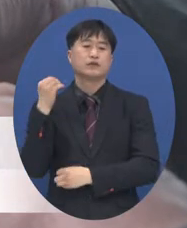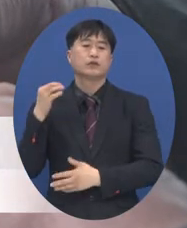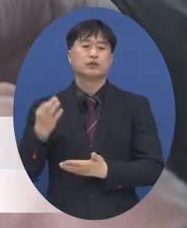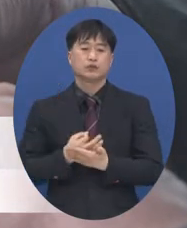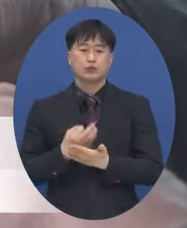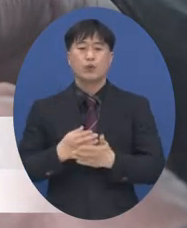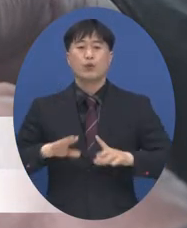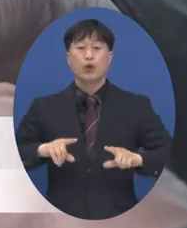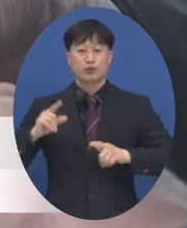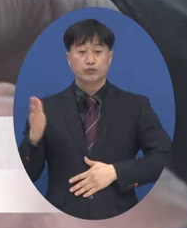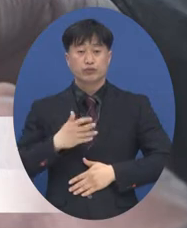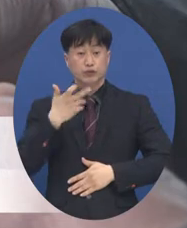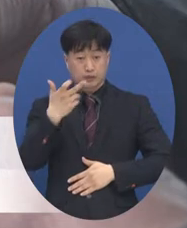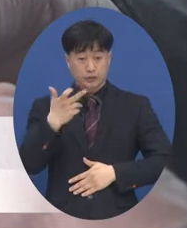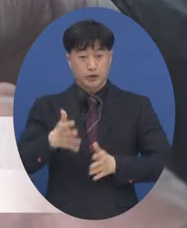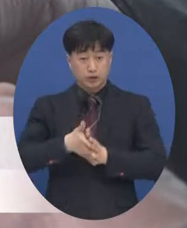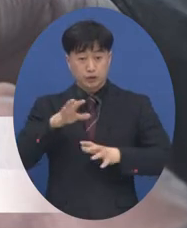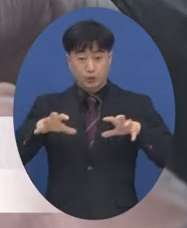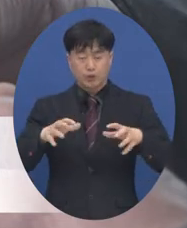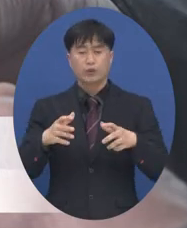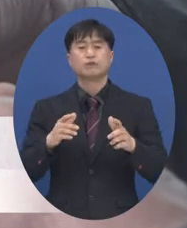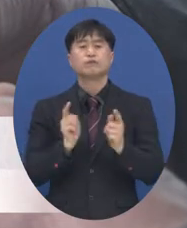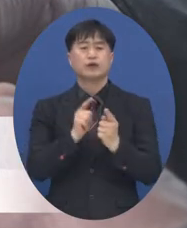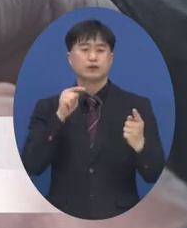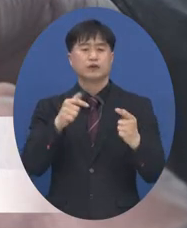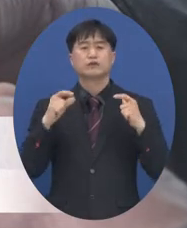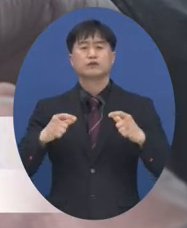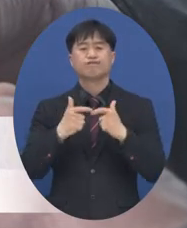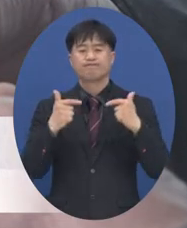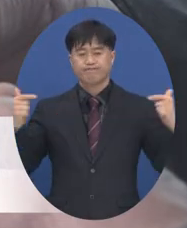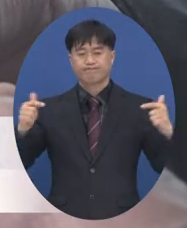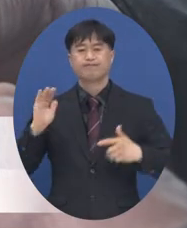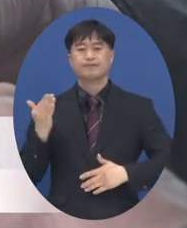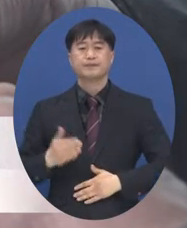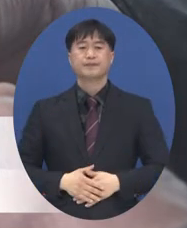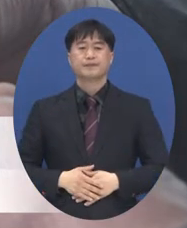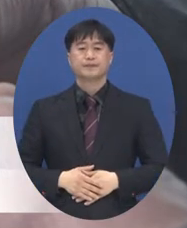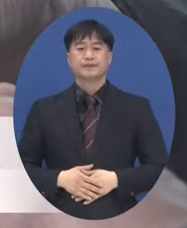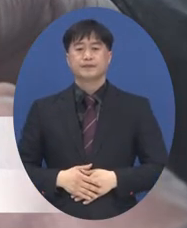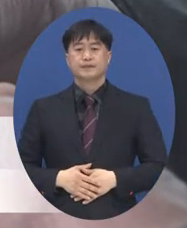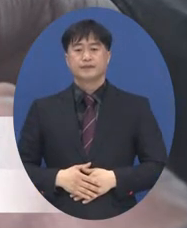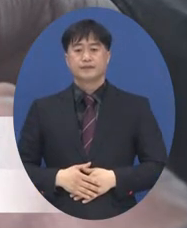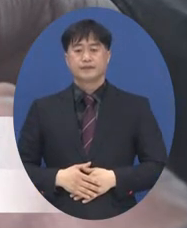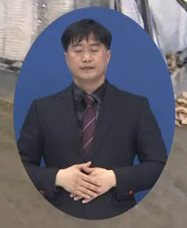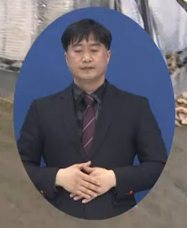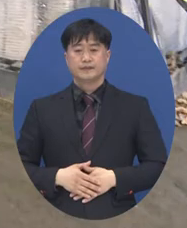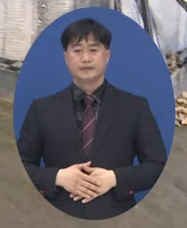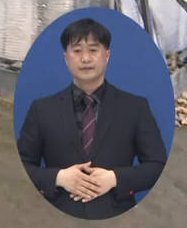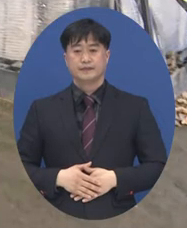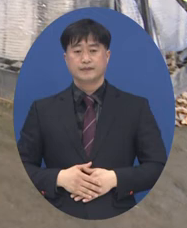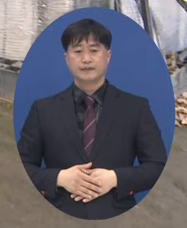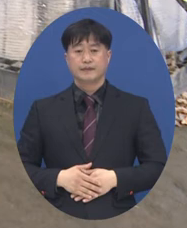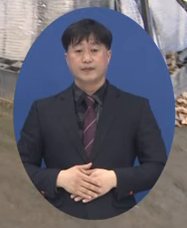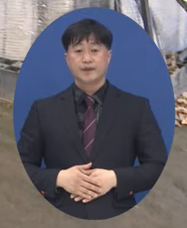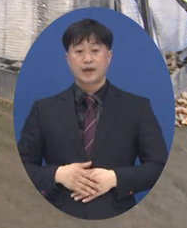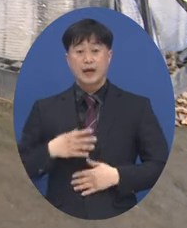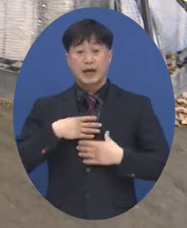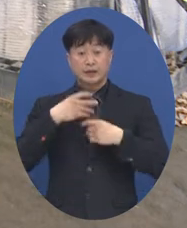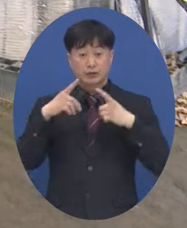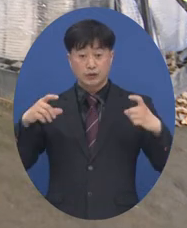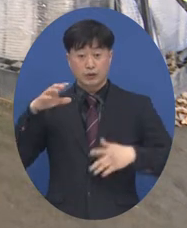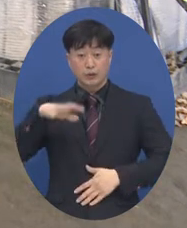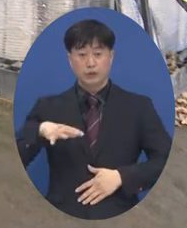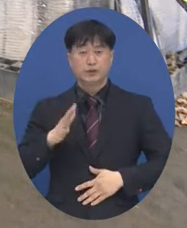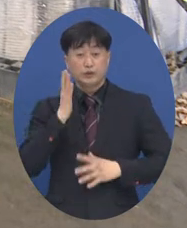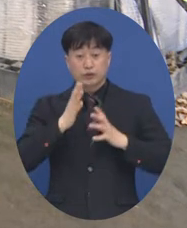올해부터 돈을 17개 시 군으로 대상 지역이 확대됩니다 최 창 승 기자입니다 안성 저